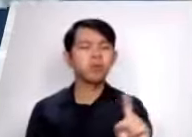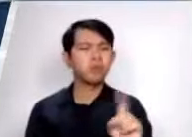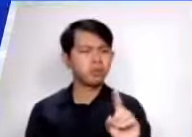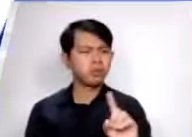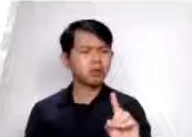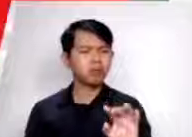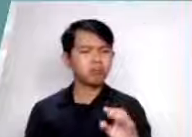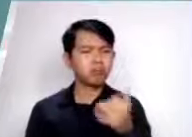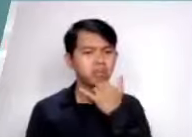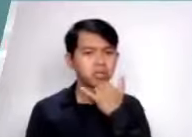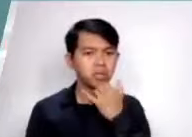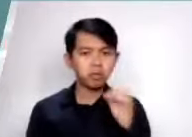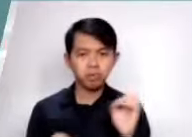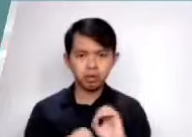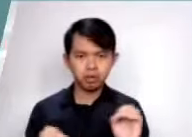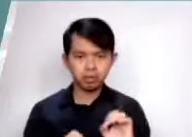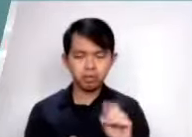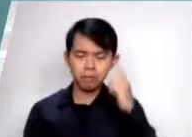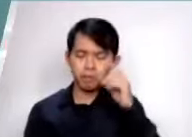pastor.